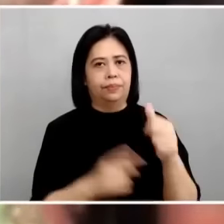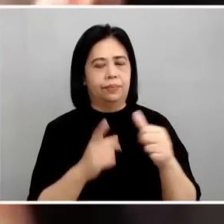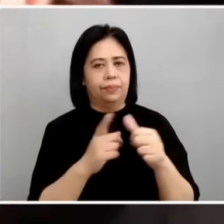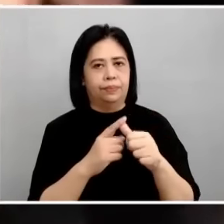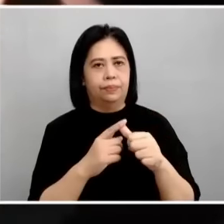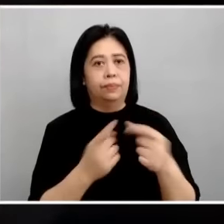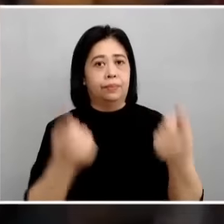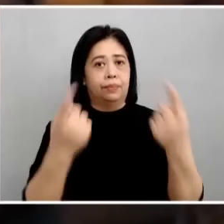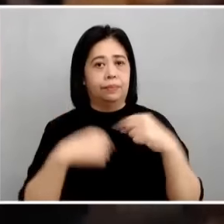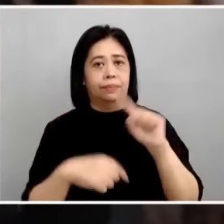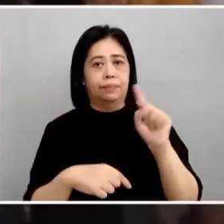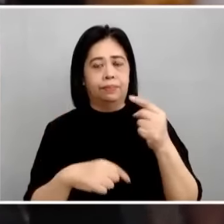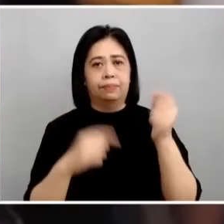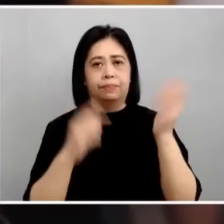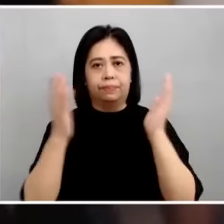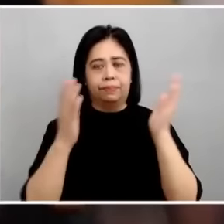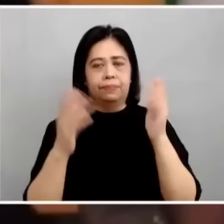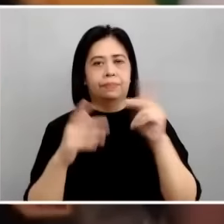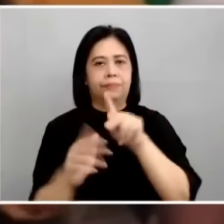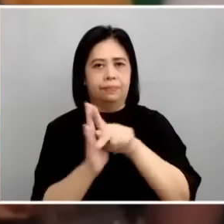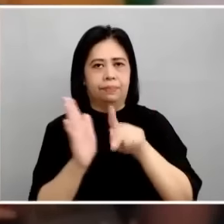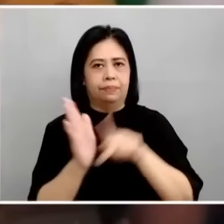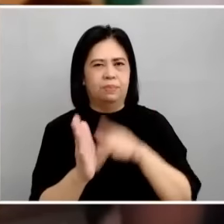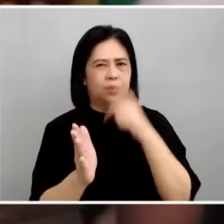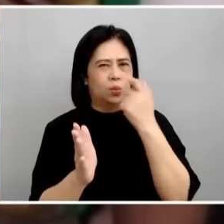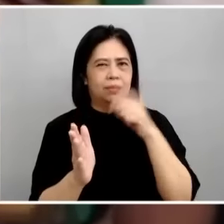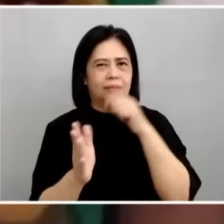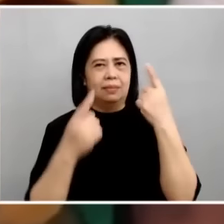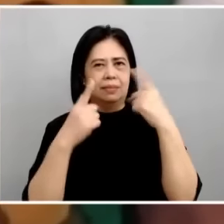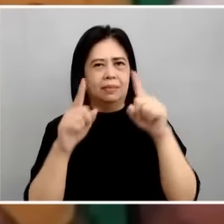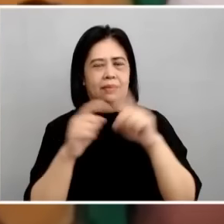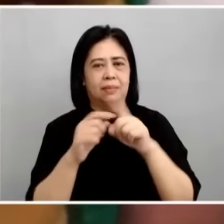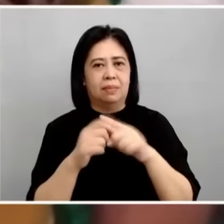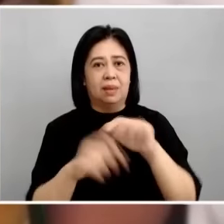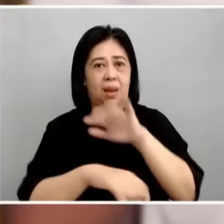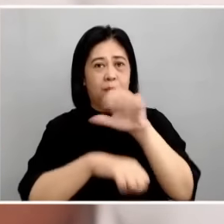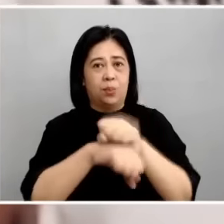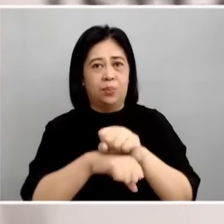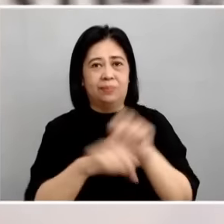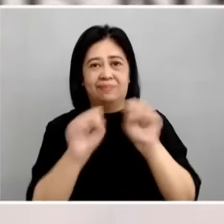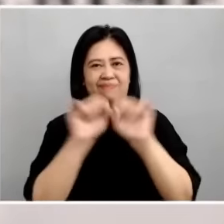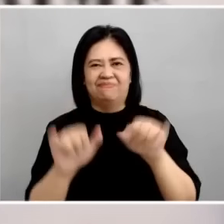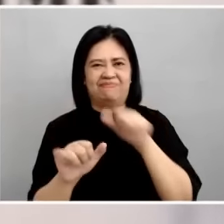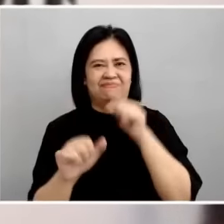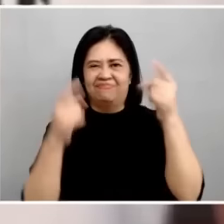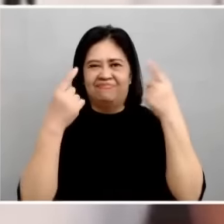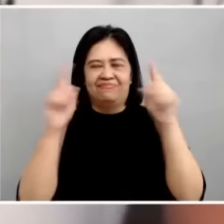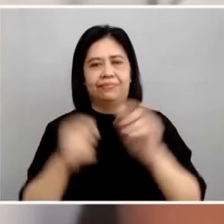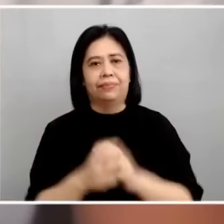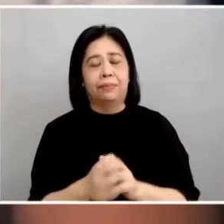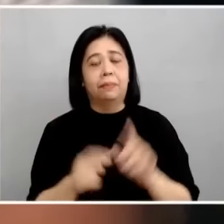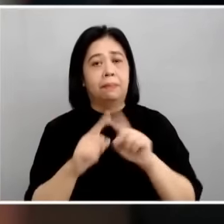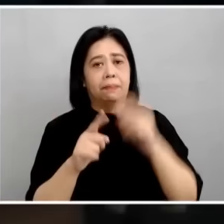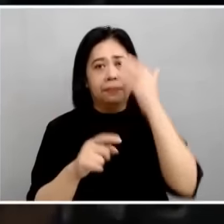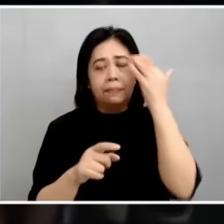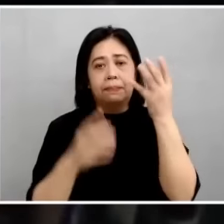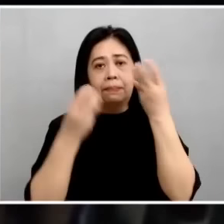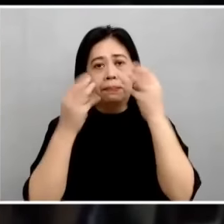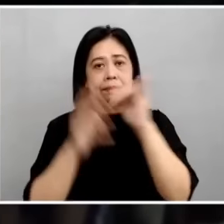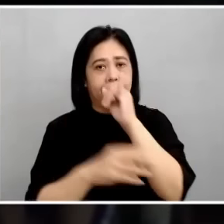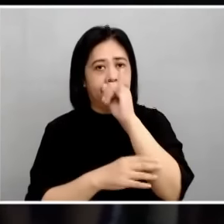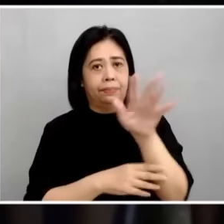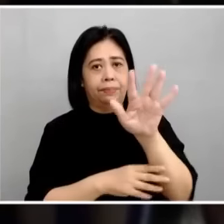first serve policy dahil hindi umano epektibo ang by appointment system sa lungsod. Pero may apila si Mayor Isko Moreno